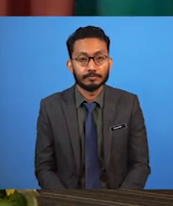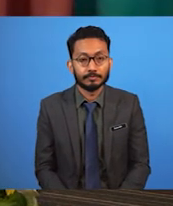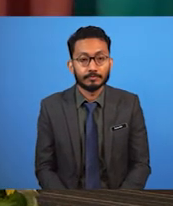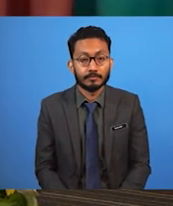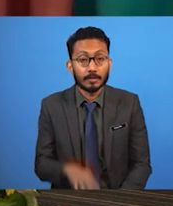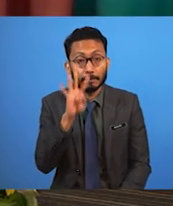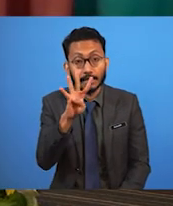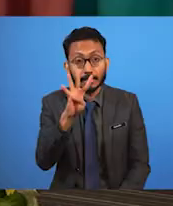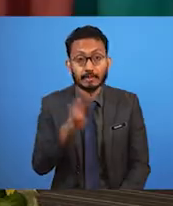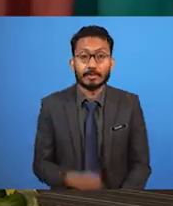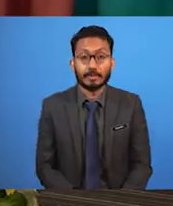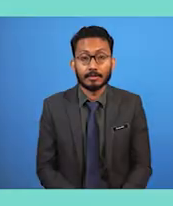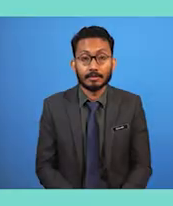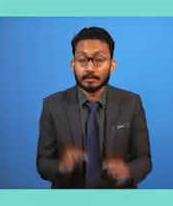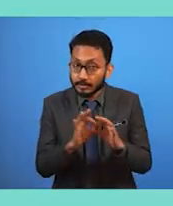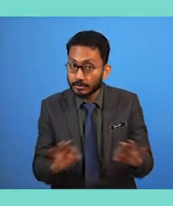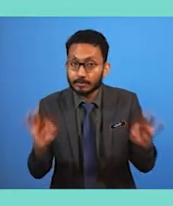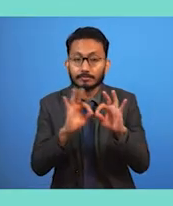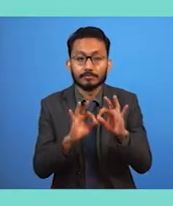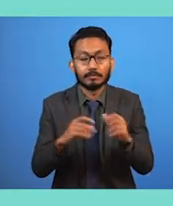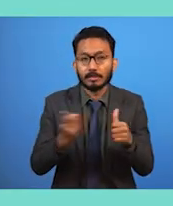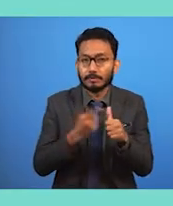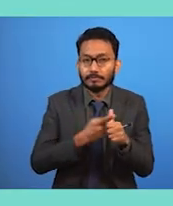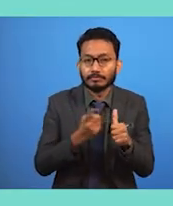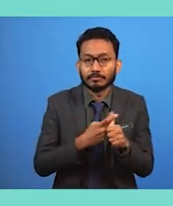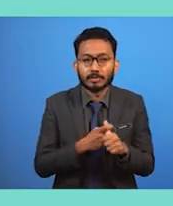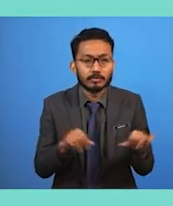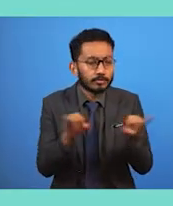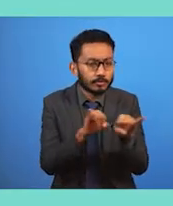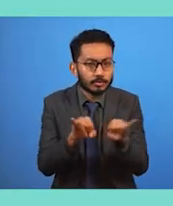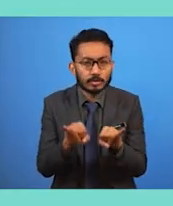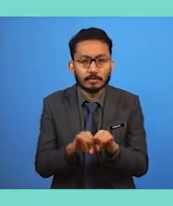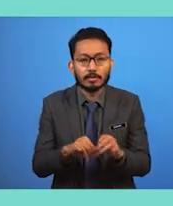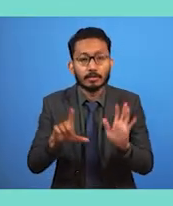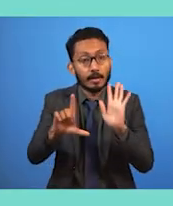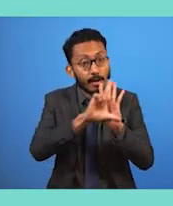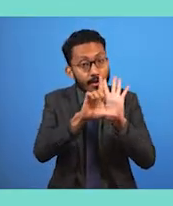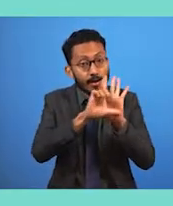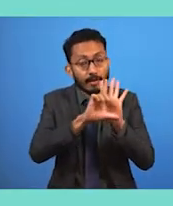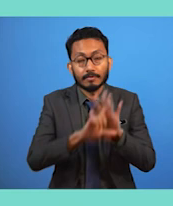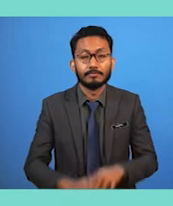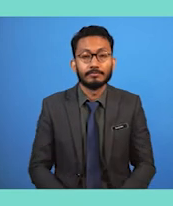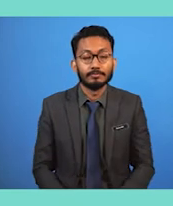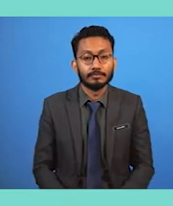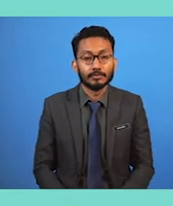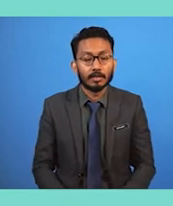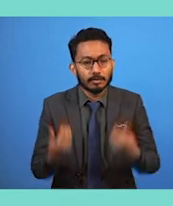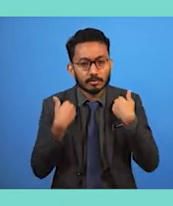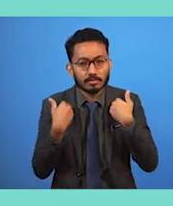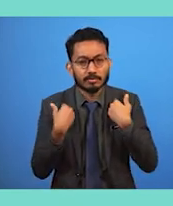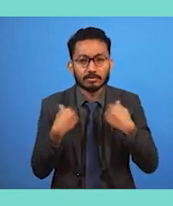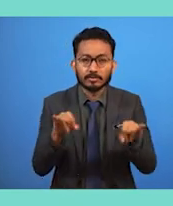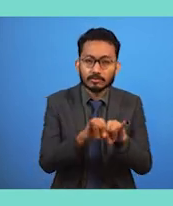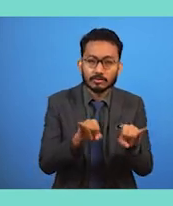empat perkara penting, iaitu pertama adalah jenis pelabelan. Ia mengandungi jenis kutu air